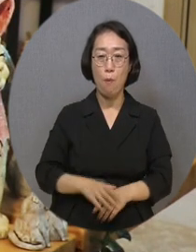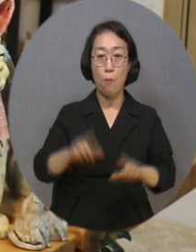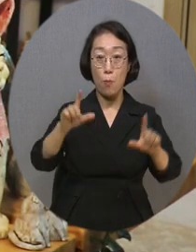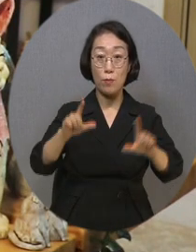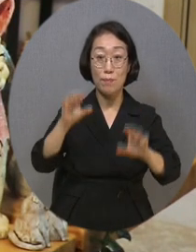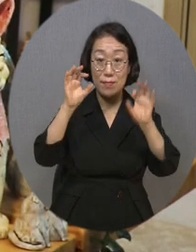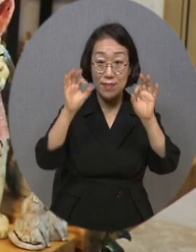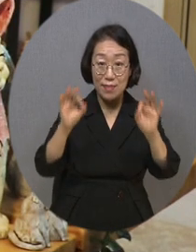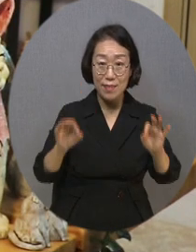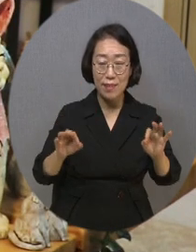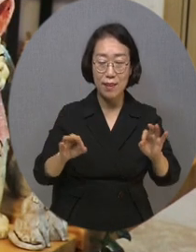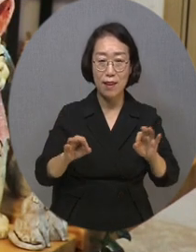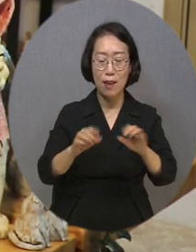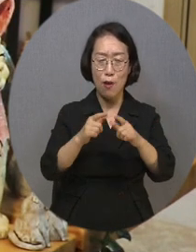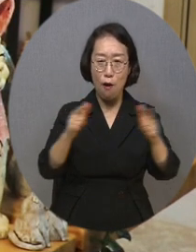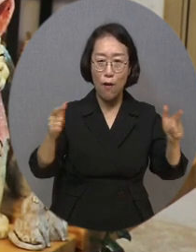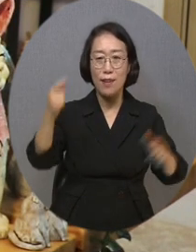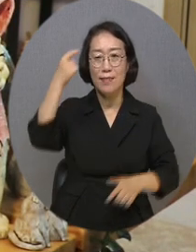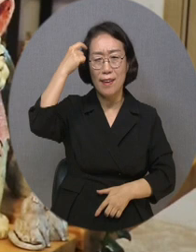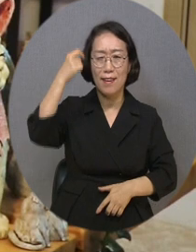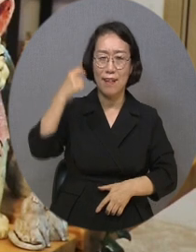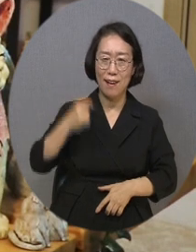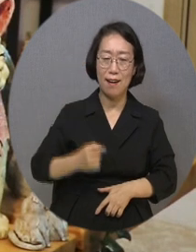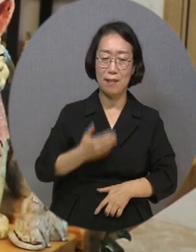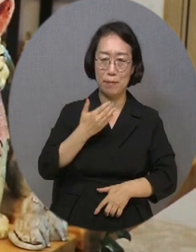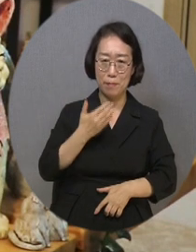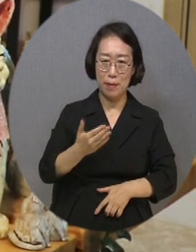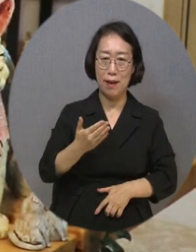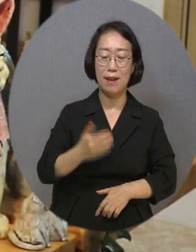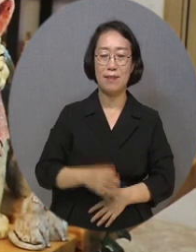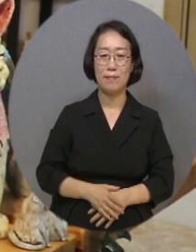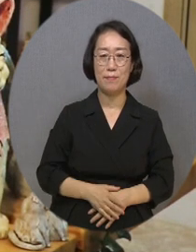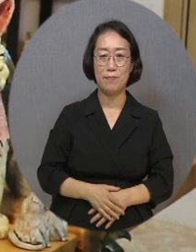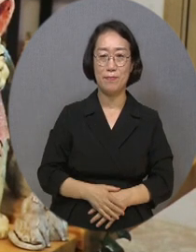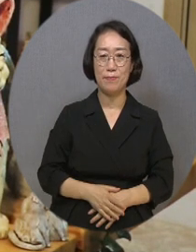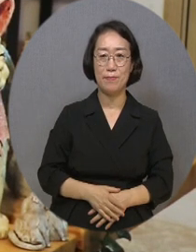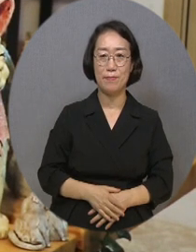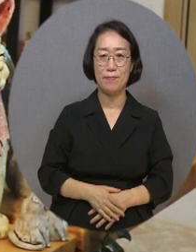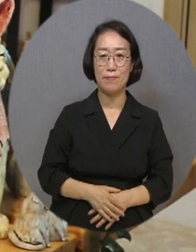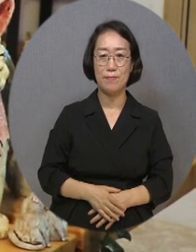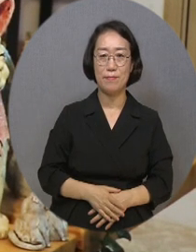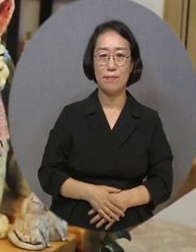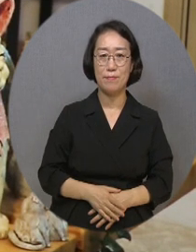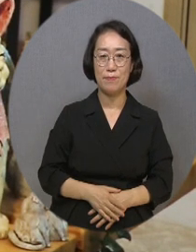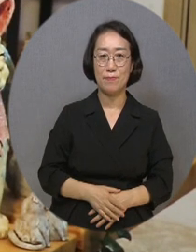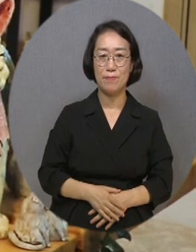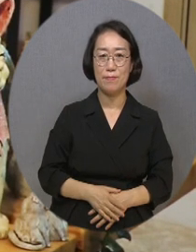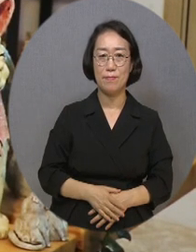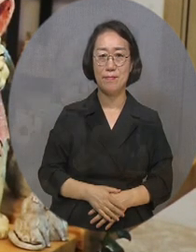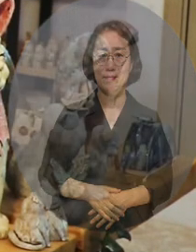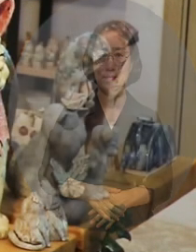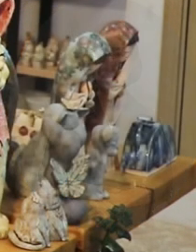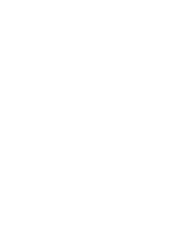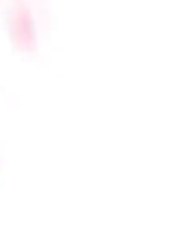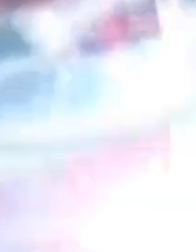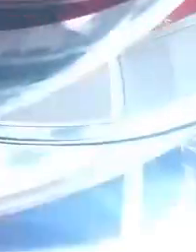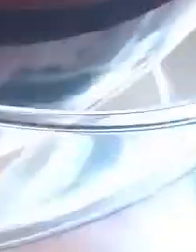하여금 다양한 상상과 심오함을 느끼게 합니다. 복지TV 뉴스 배은아입니다.